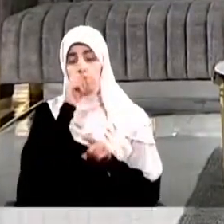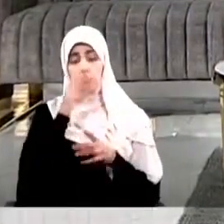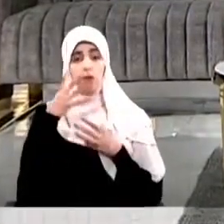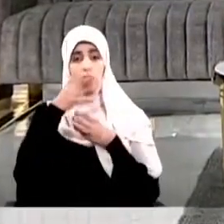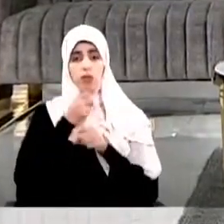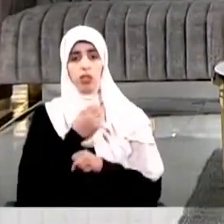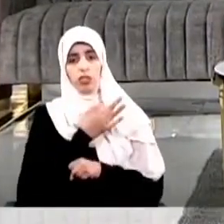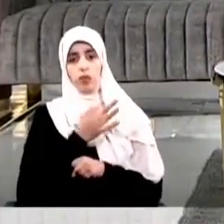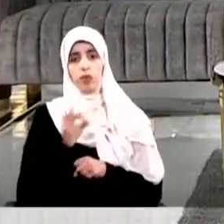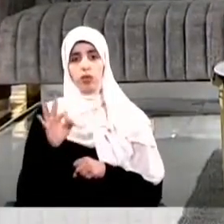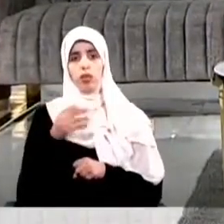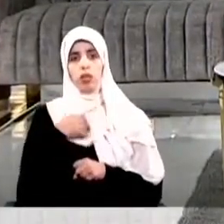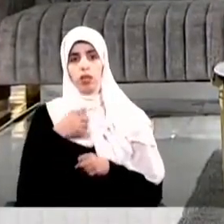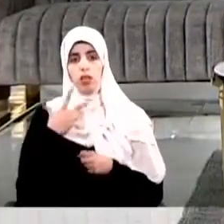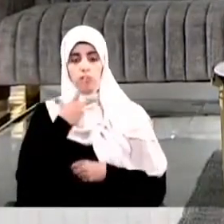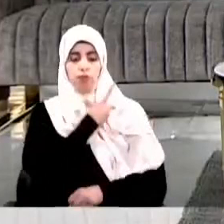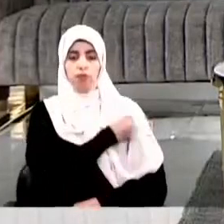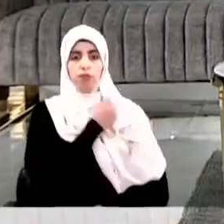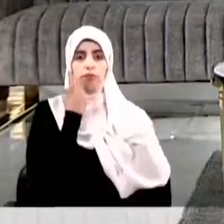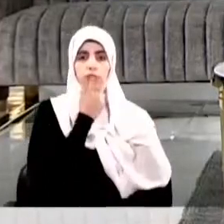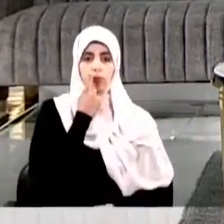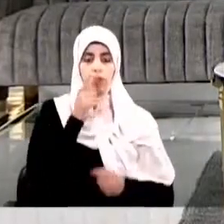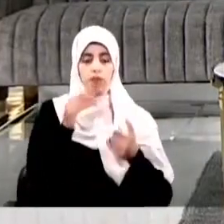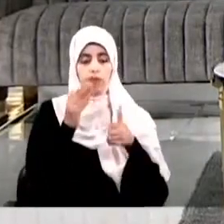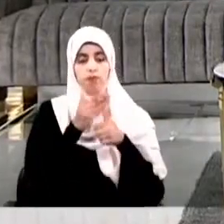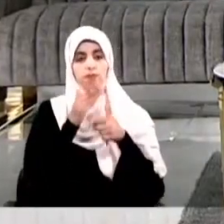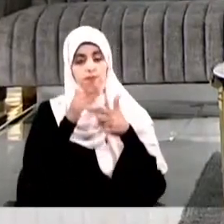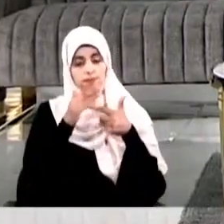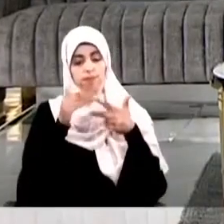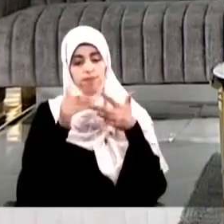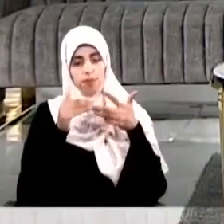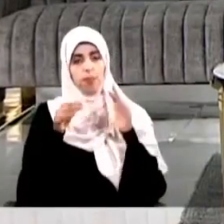الجميع سنعطي اللقاح على مراحل للفئات